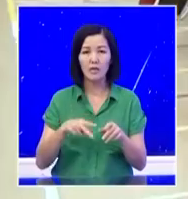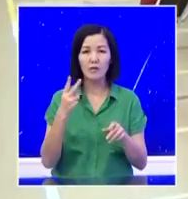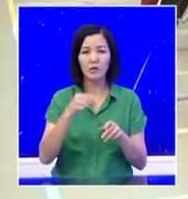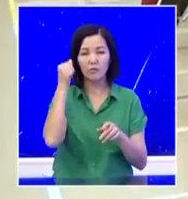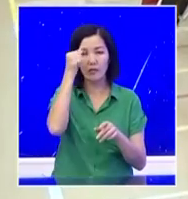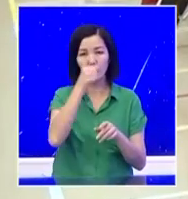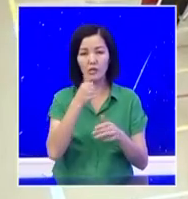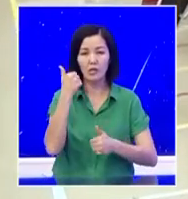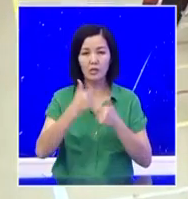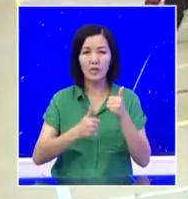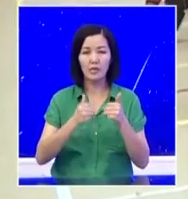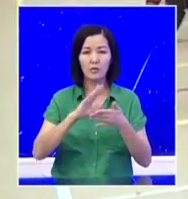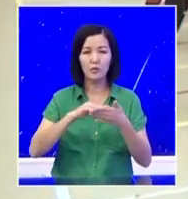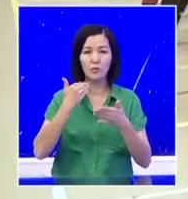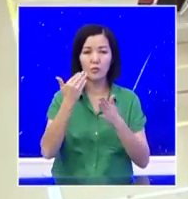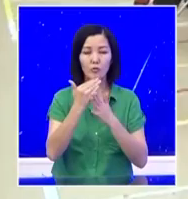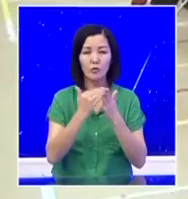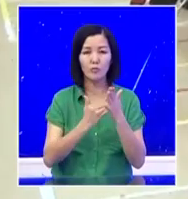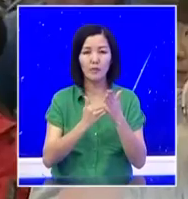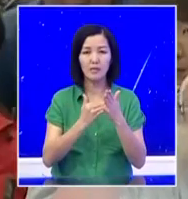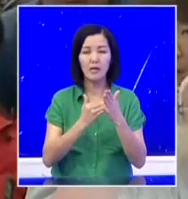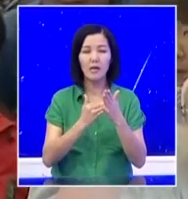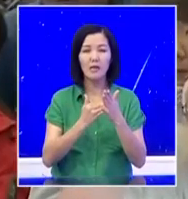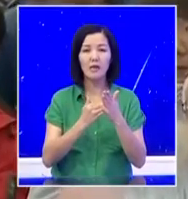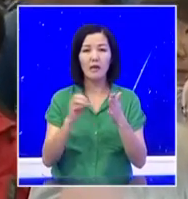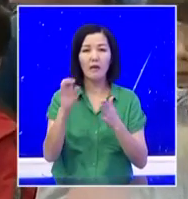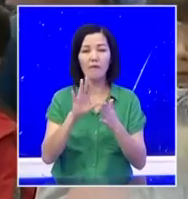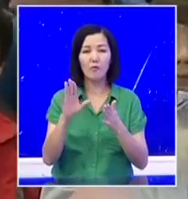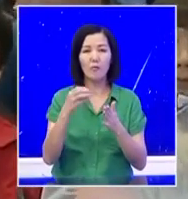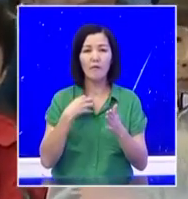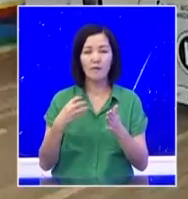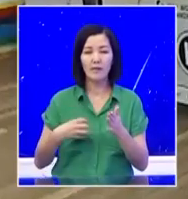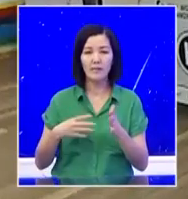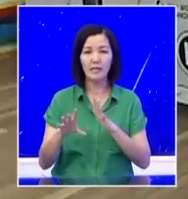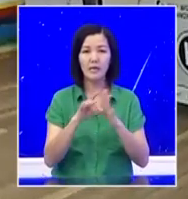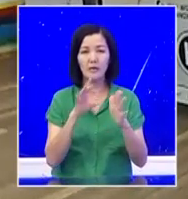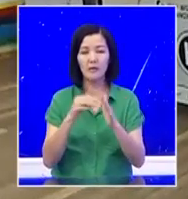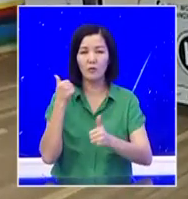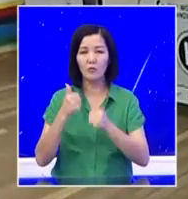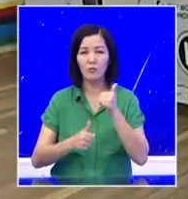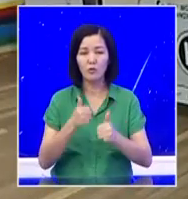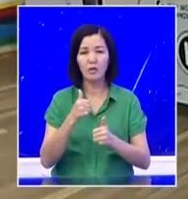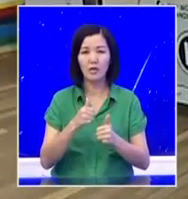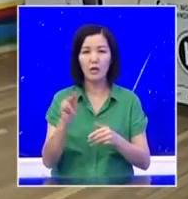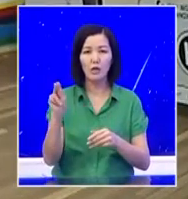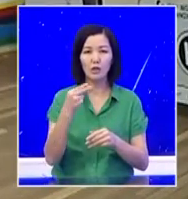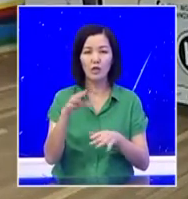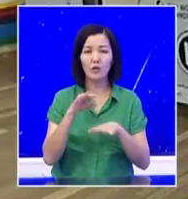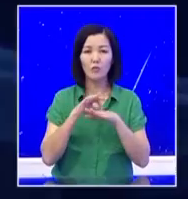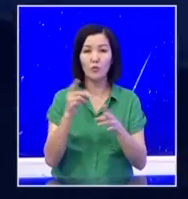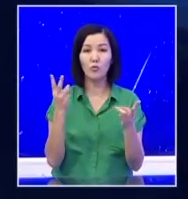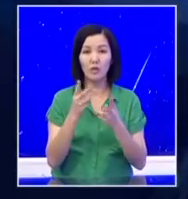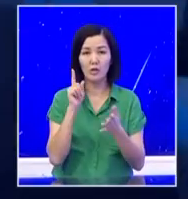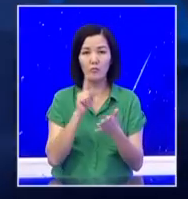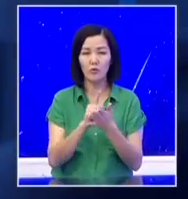жылғы жарыс күнтізбесі бойынша стенд атудан Еуропа чемпионаты Францияда, ал турнирі болса Чехияда өтуі тиіс еді.